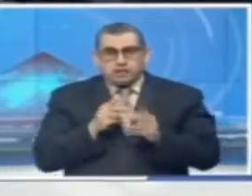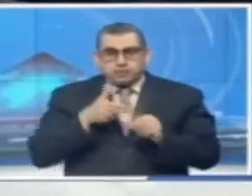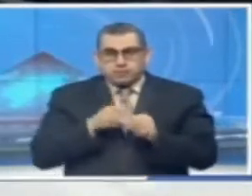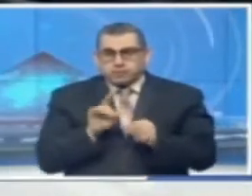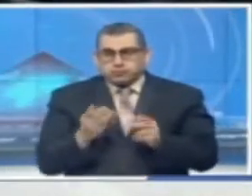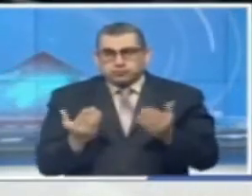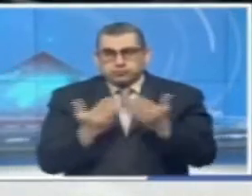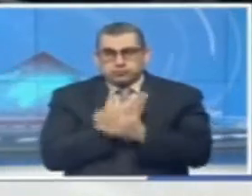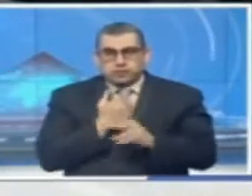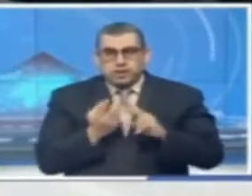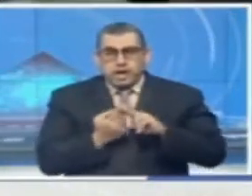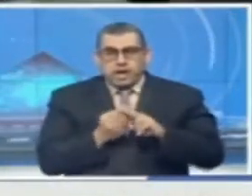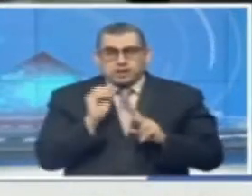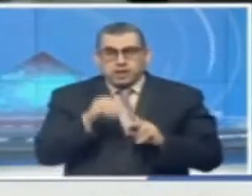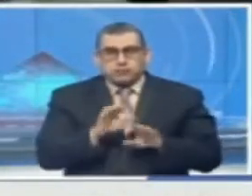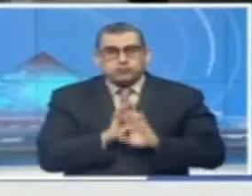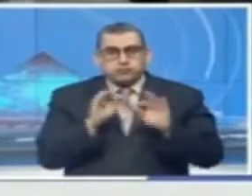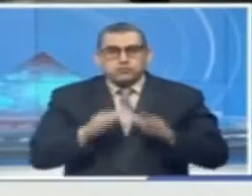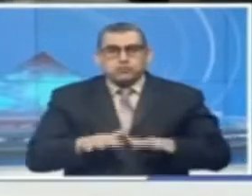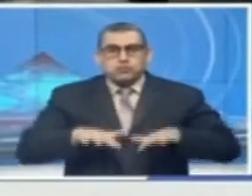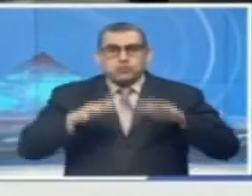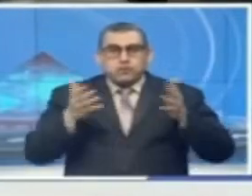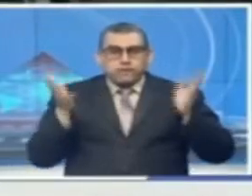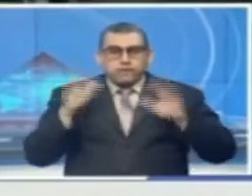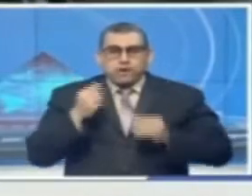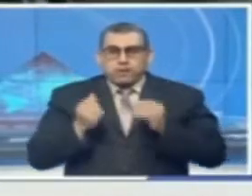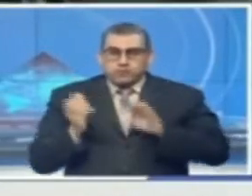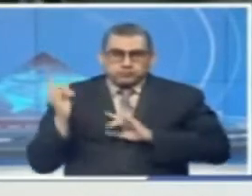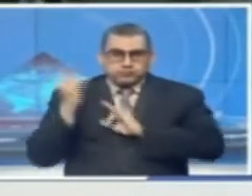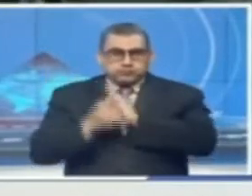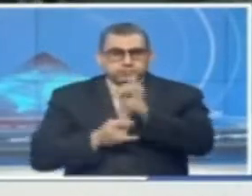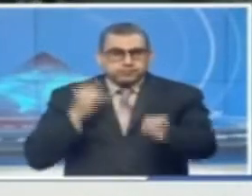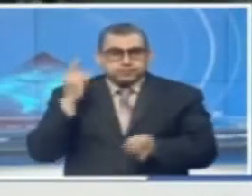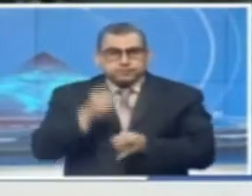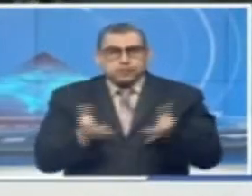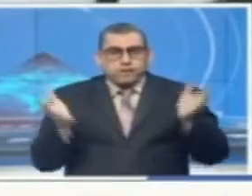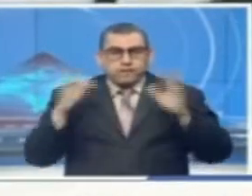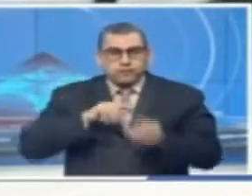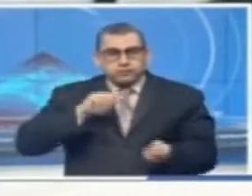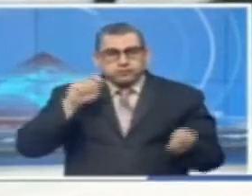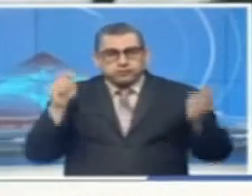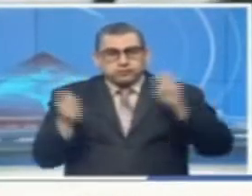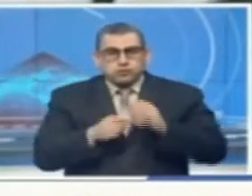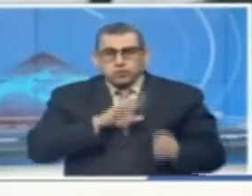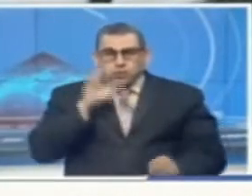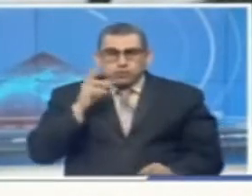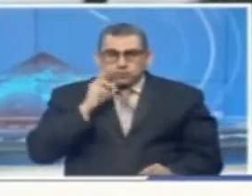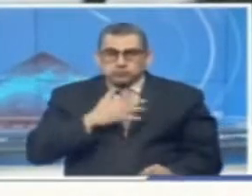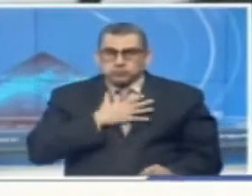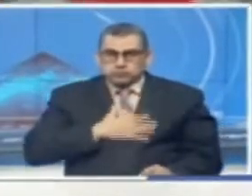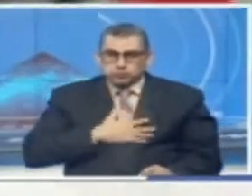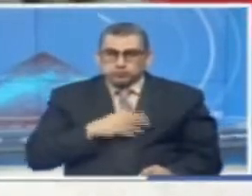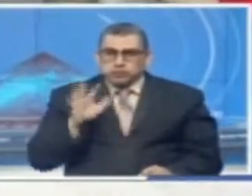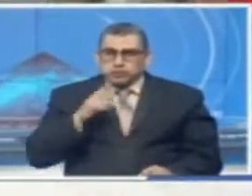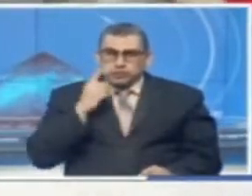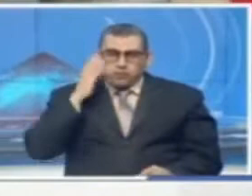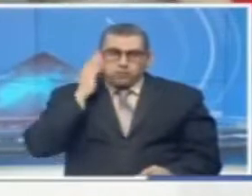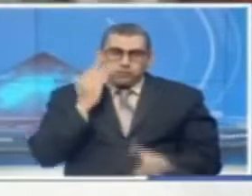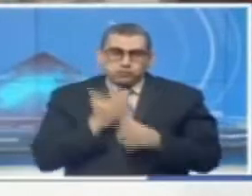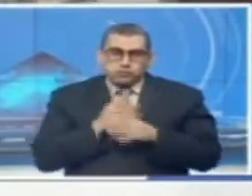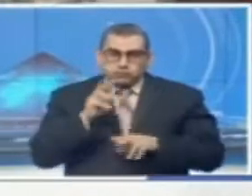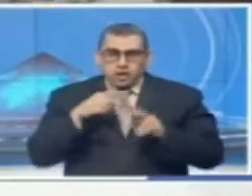كوقود حقق زياده كبيره في اعداد السيارات المحوله، حيث لاقى المشروع اقبالا كبيرا من